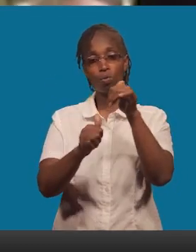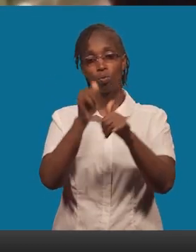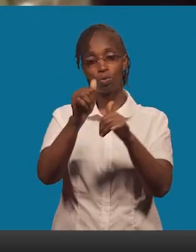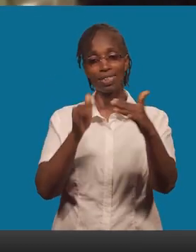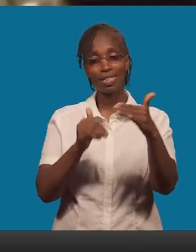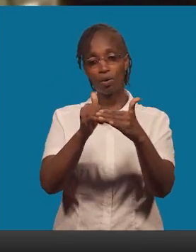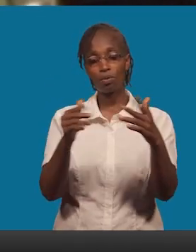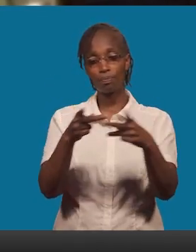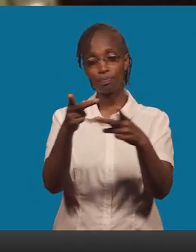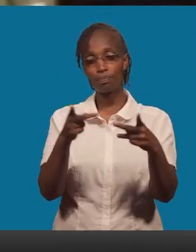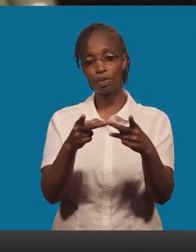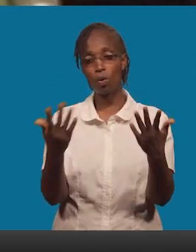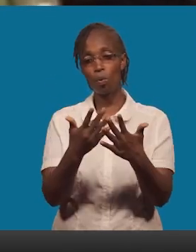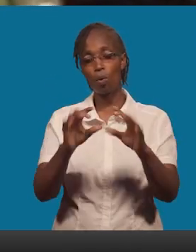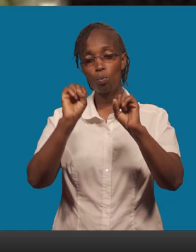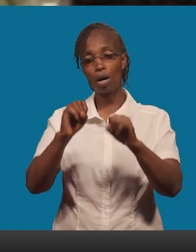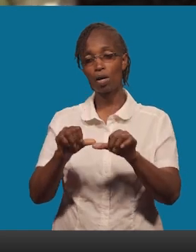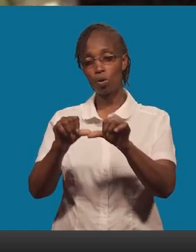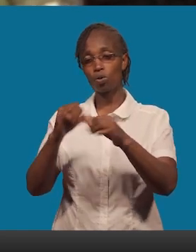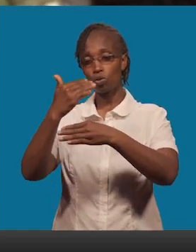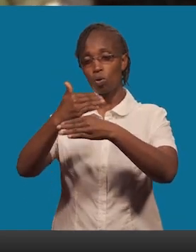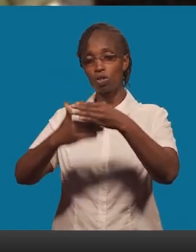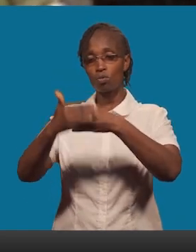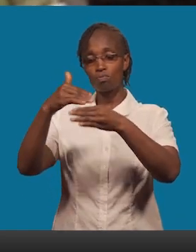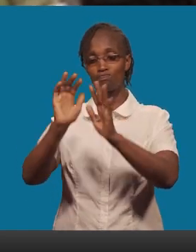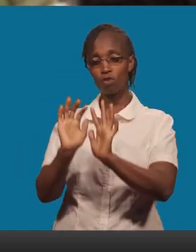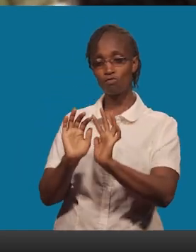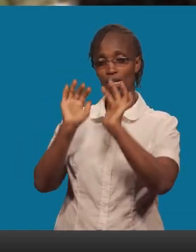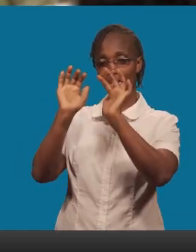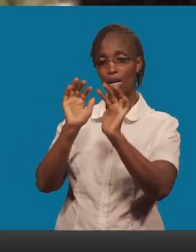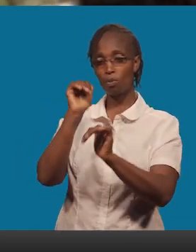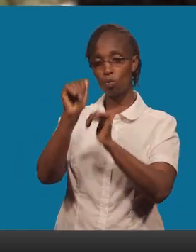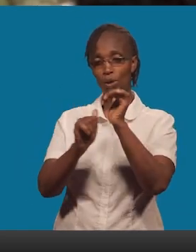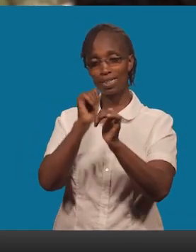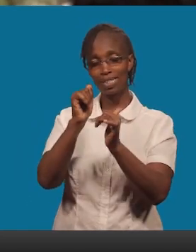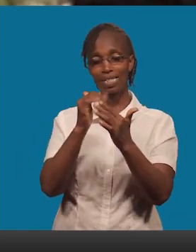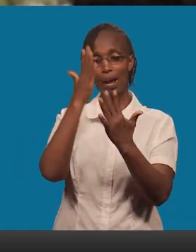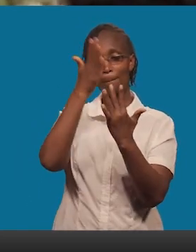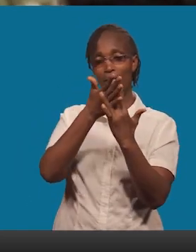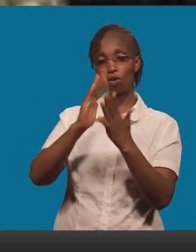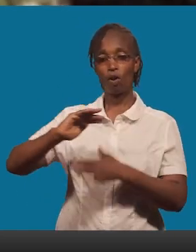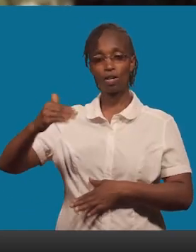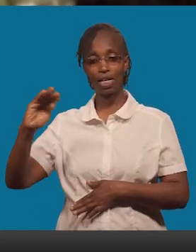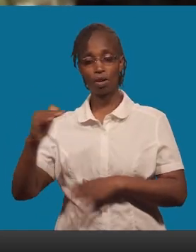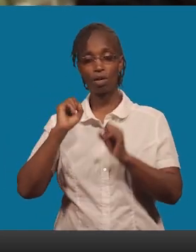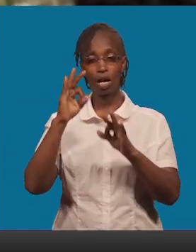can put our stadium, which is right in the middle of the town. And we'll be asking, if we get